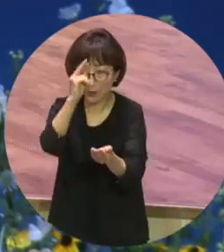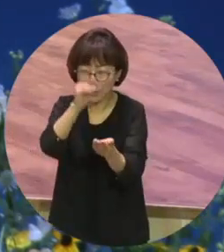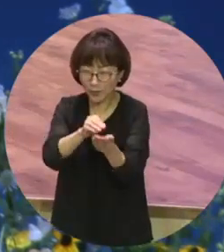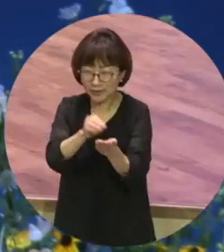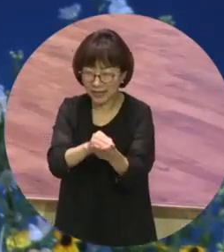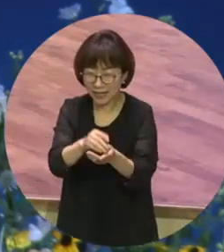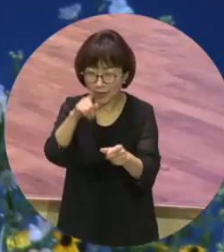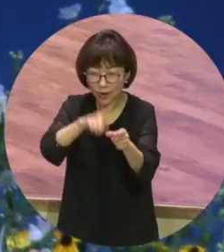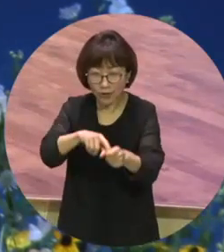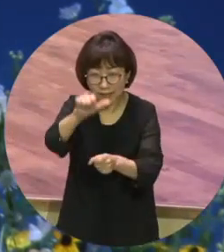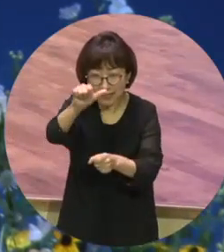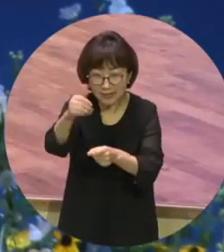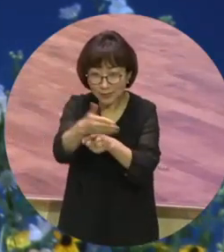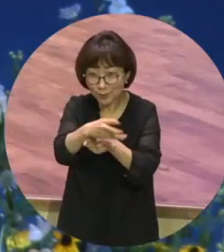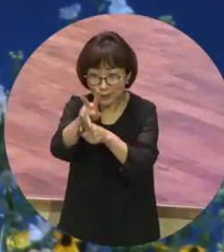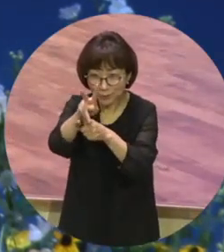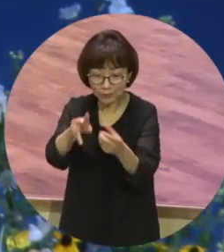축사하시고